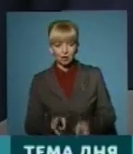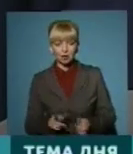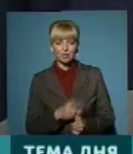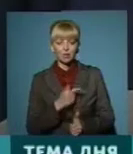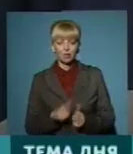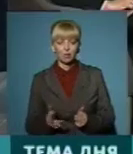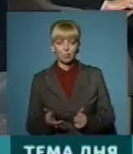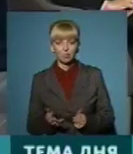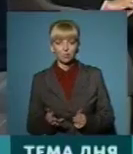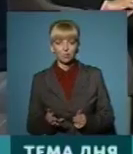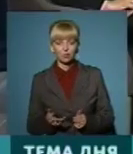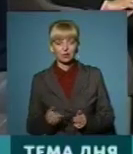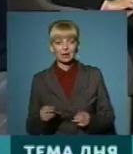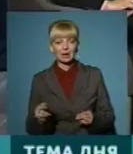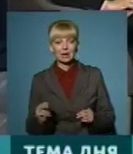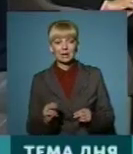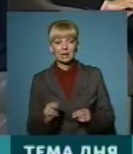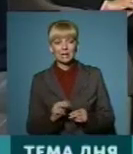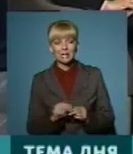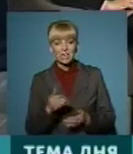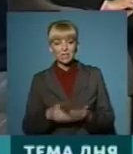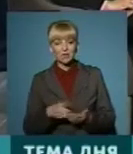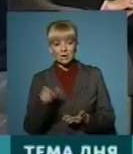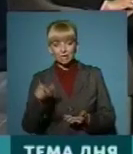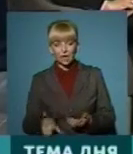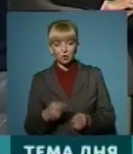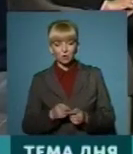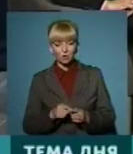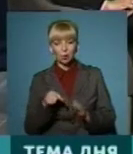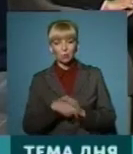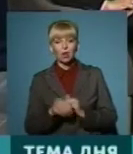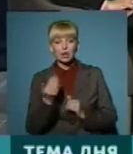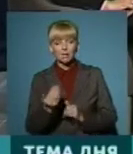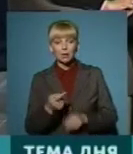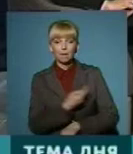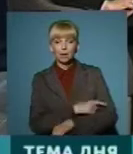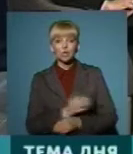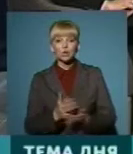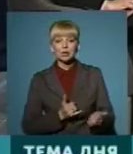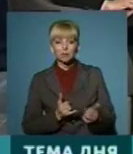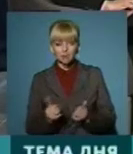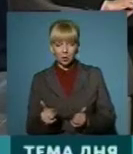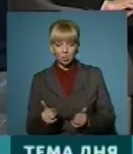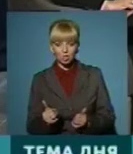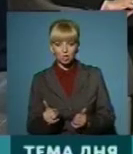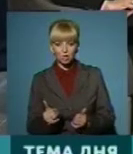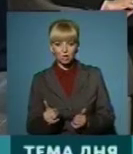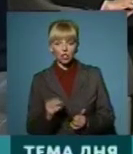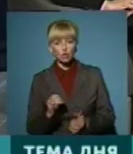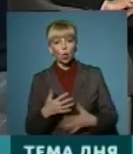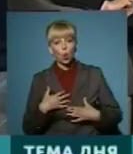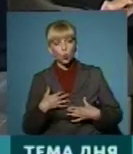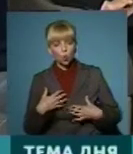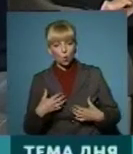чи ліквідатора? От саме в цьому контексті їхнє медичне забезпечення чи